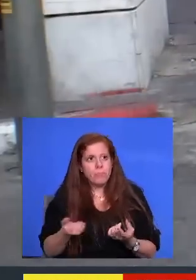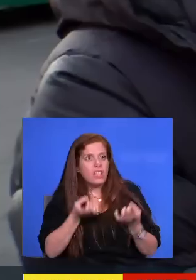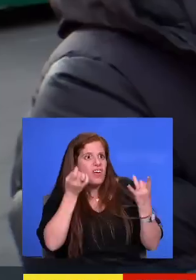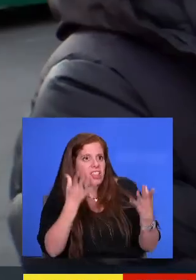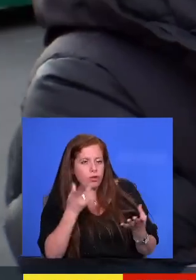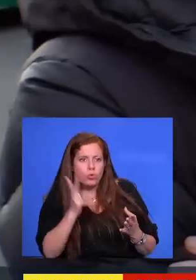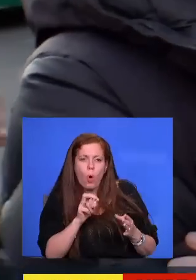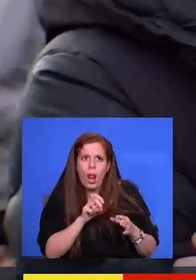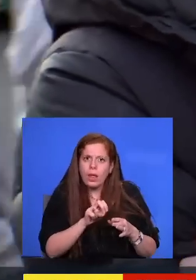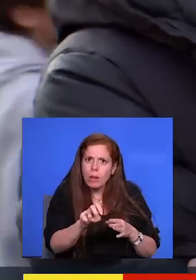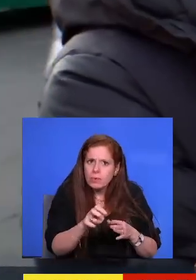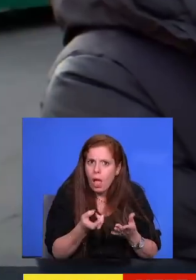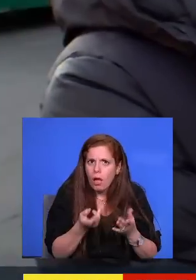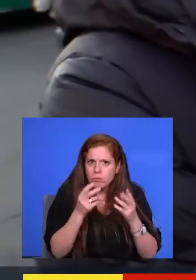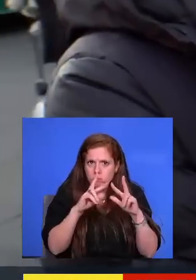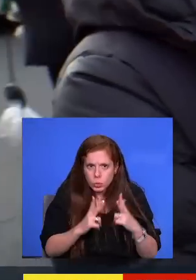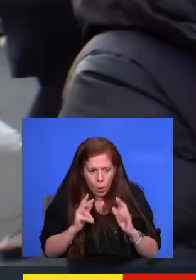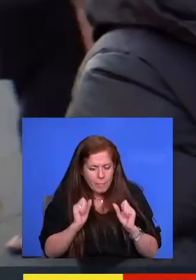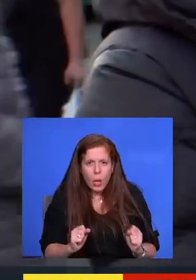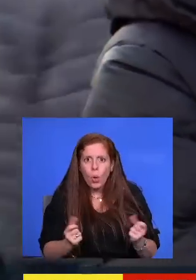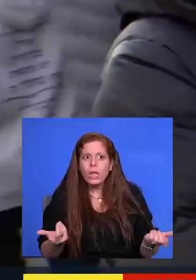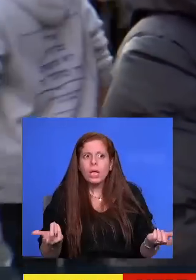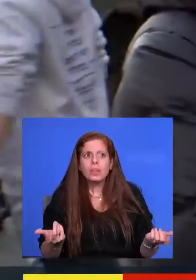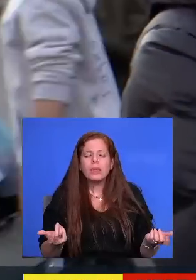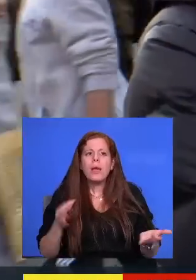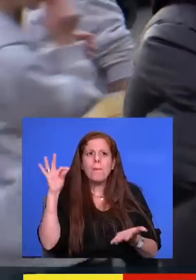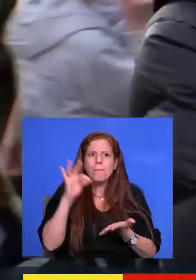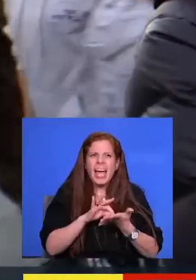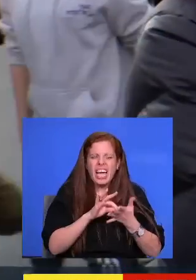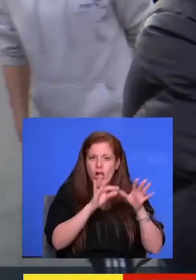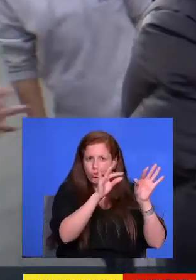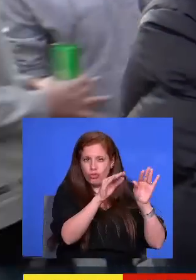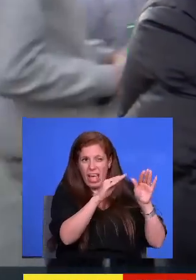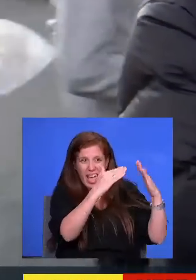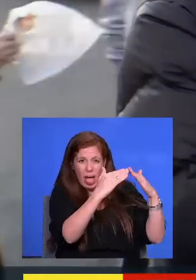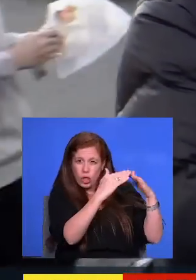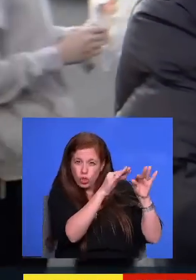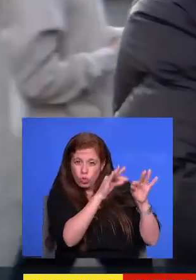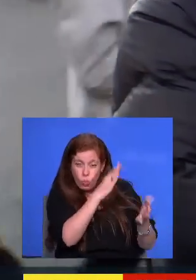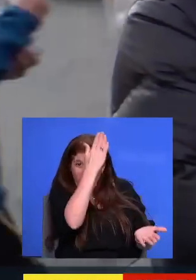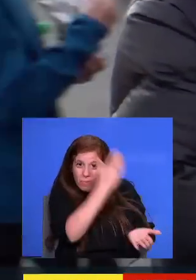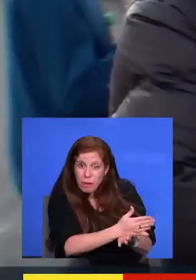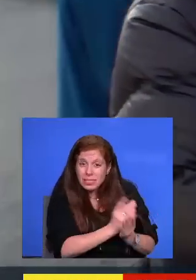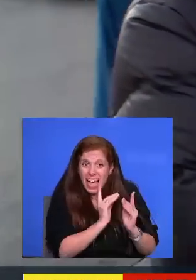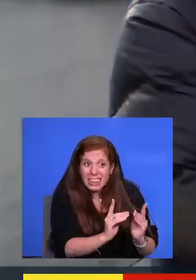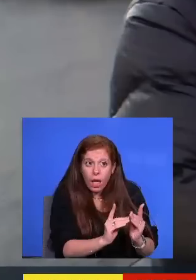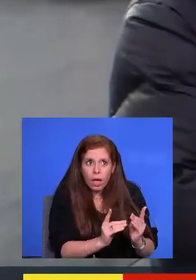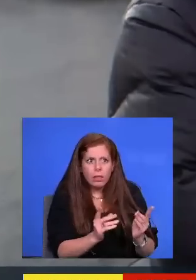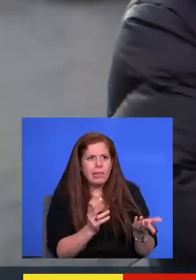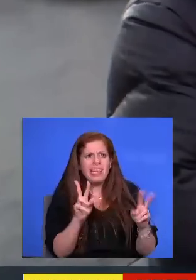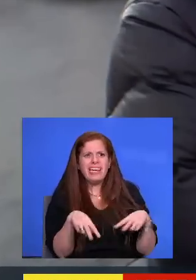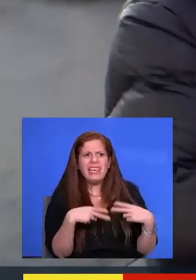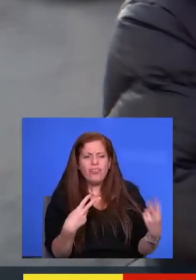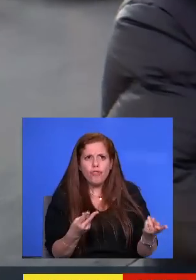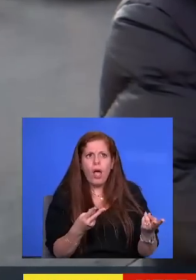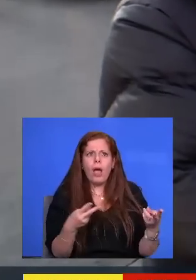ללכת על המדרכה בצורה בטיחותית. ברגע שהדוכן הזה עומד לנו באמצע הדרך, אין לנו נקודת